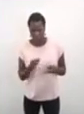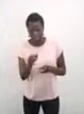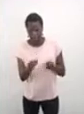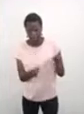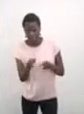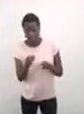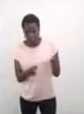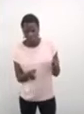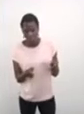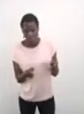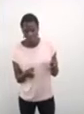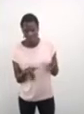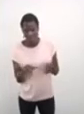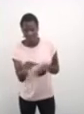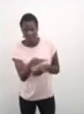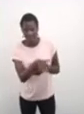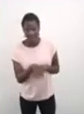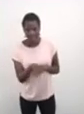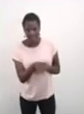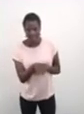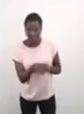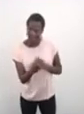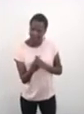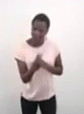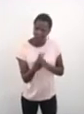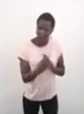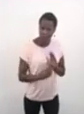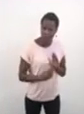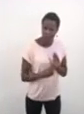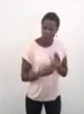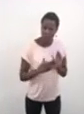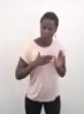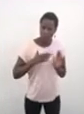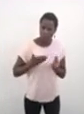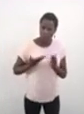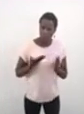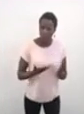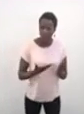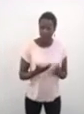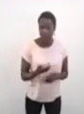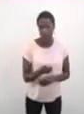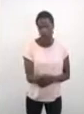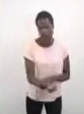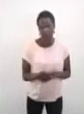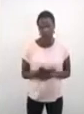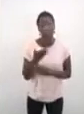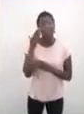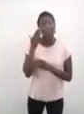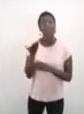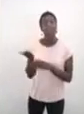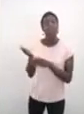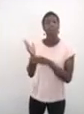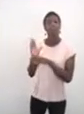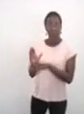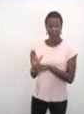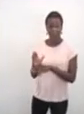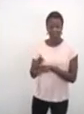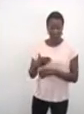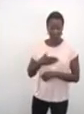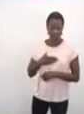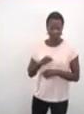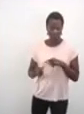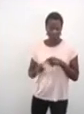ce qui a été présenté. Et je suis à peu près sûr que si je n'avais pas fait cette présentation, vous auriez dit mot pour mot ce que vous avez dit et je